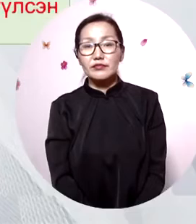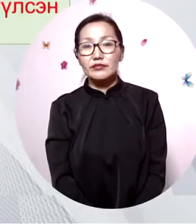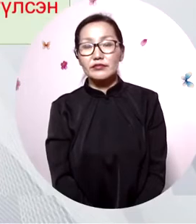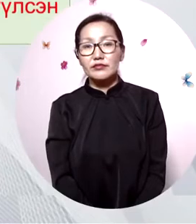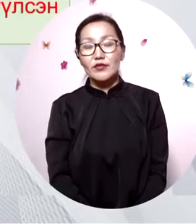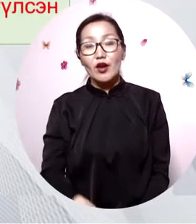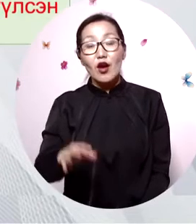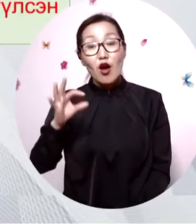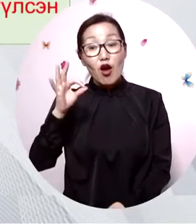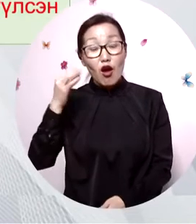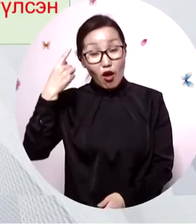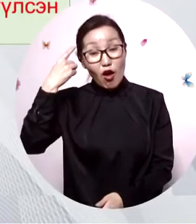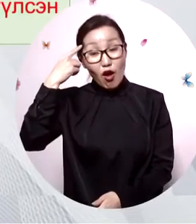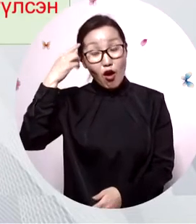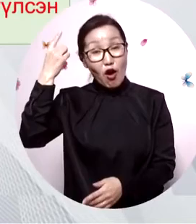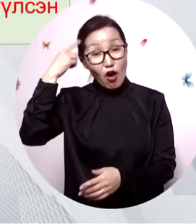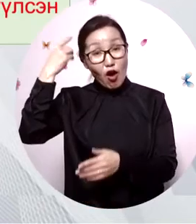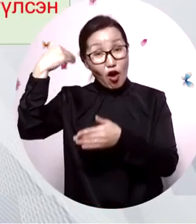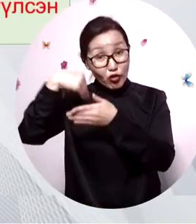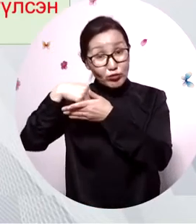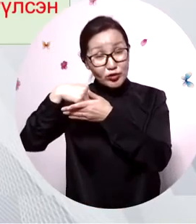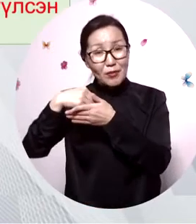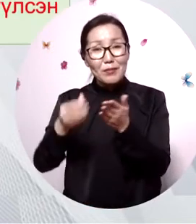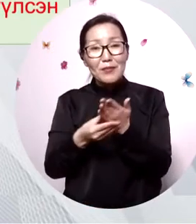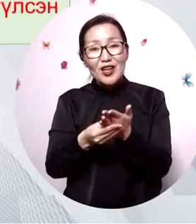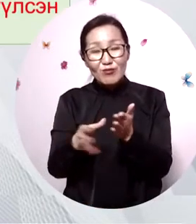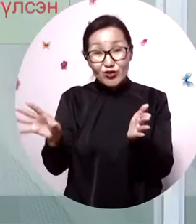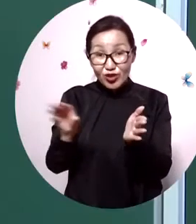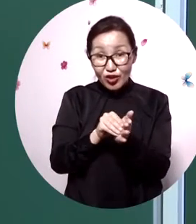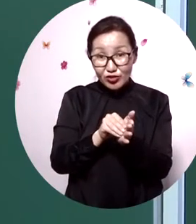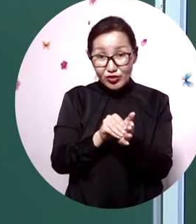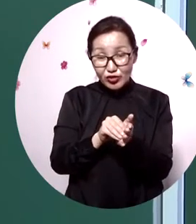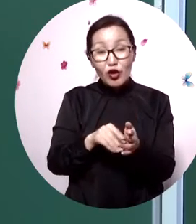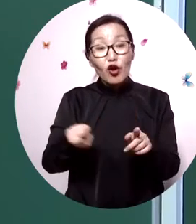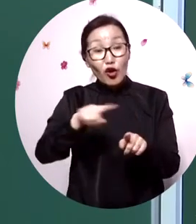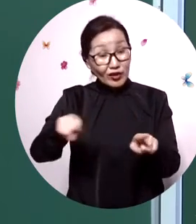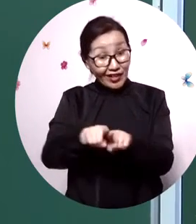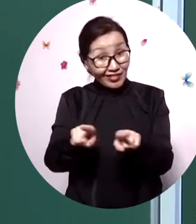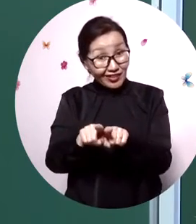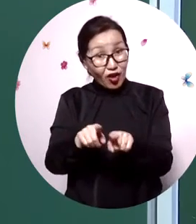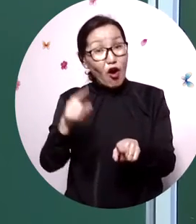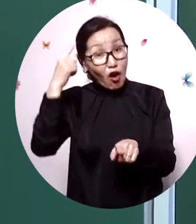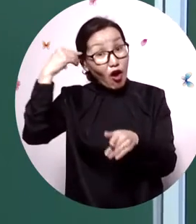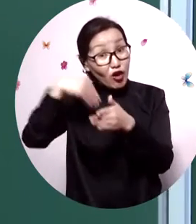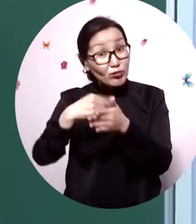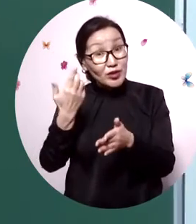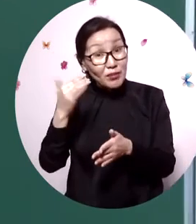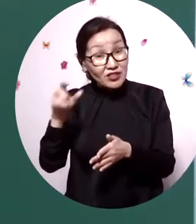талаасаа. За ойлгомжтой баримт нотолгоотой гэдэг маань хаана нэр хөө? Ижил хоёулаа ойлгомжтой.